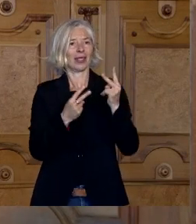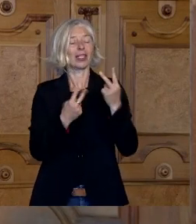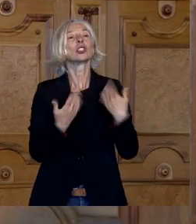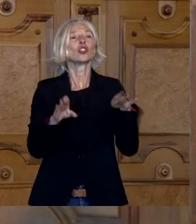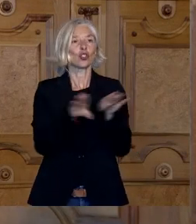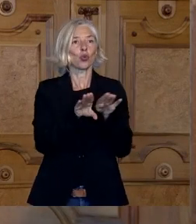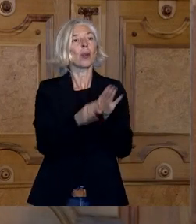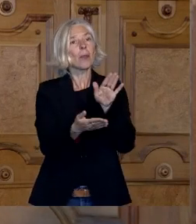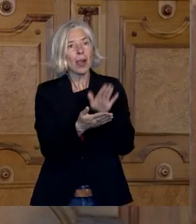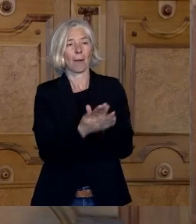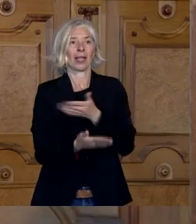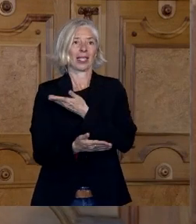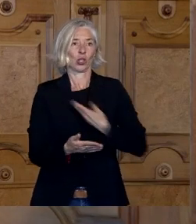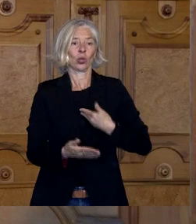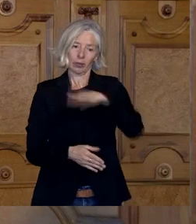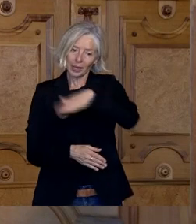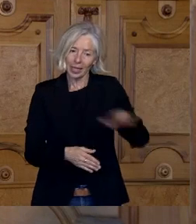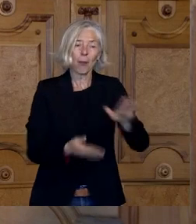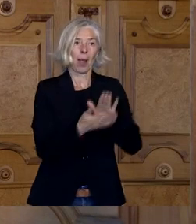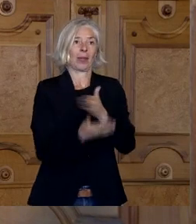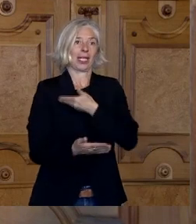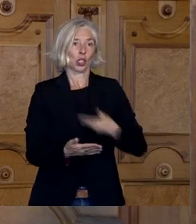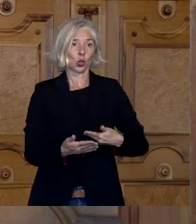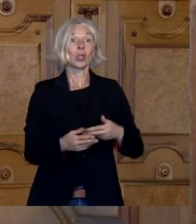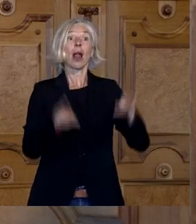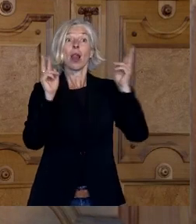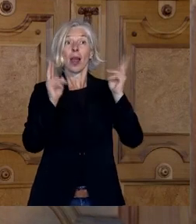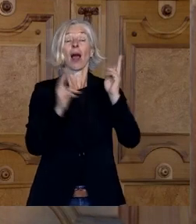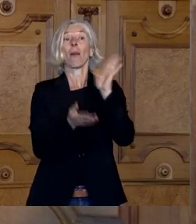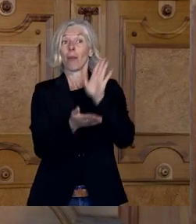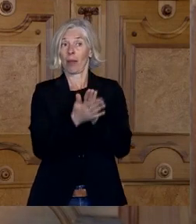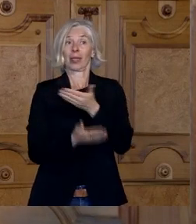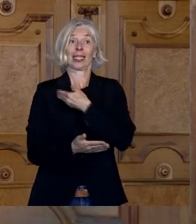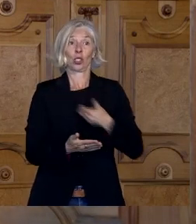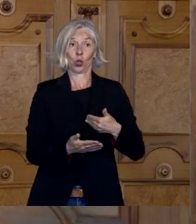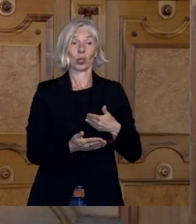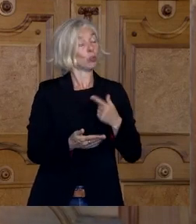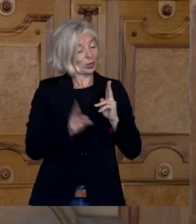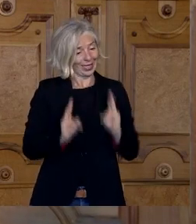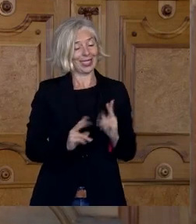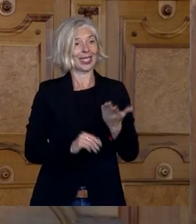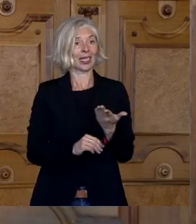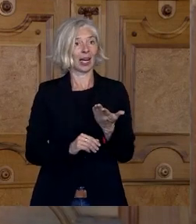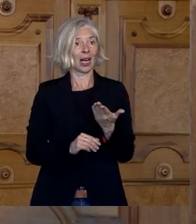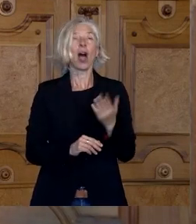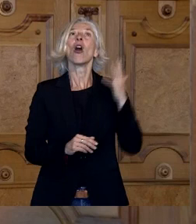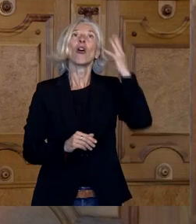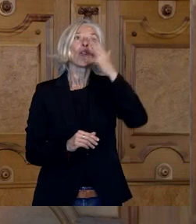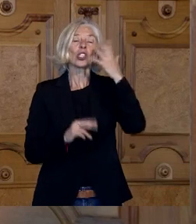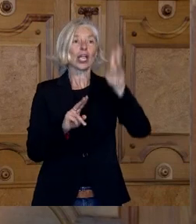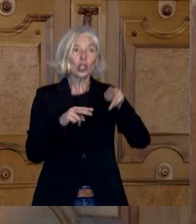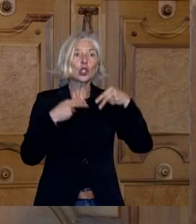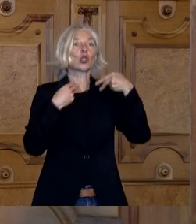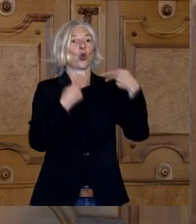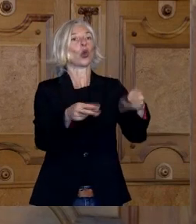das Lehrerkollegium, natürlich nach wie vor sichergestellt wird. Eine Rückkehr zum schulischen Normalbetrieb wird es